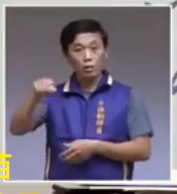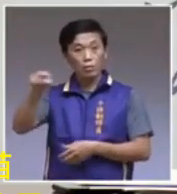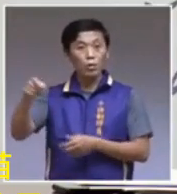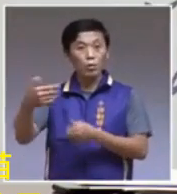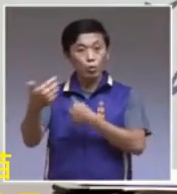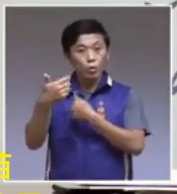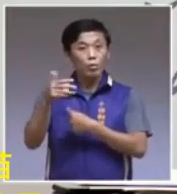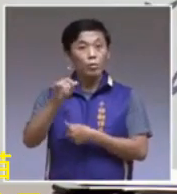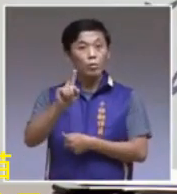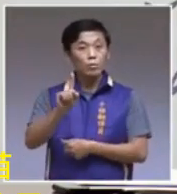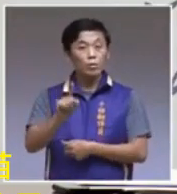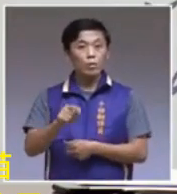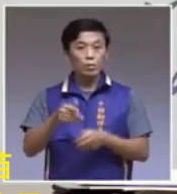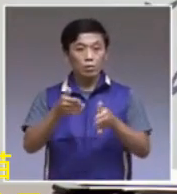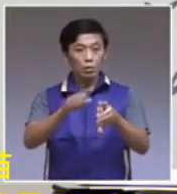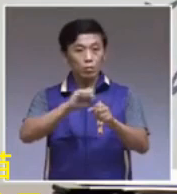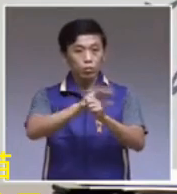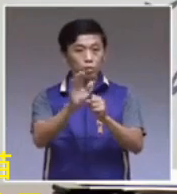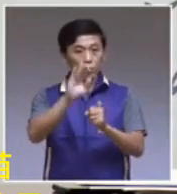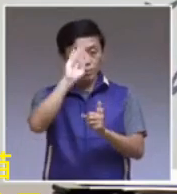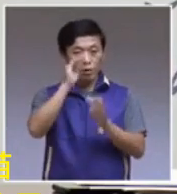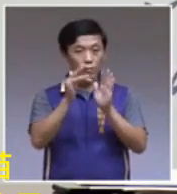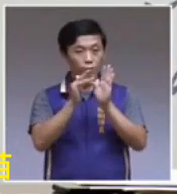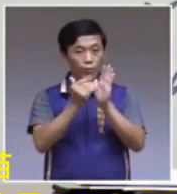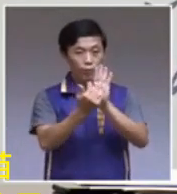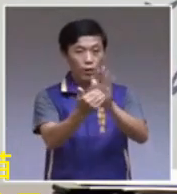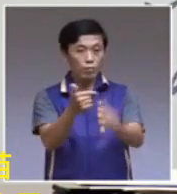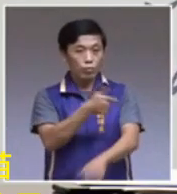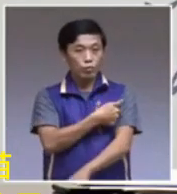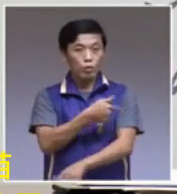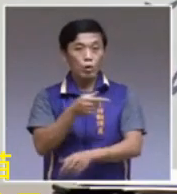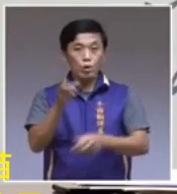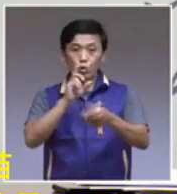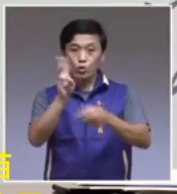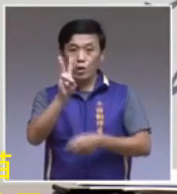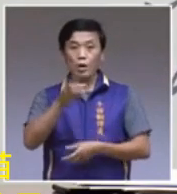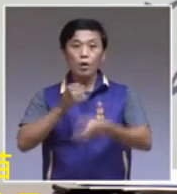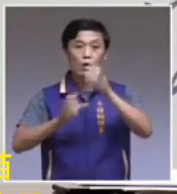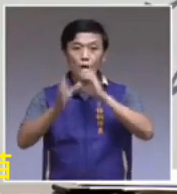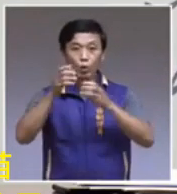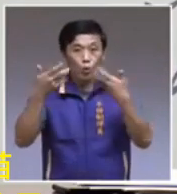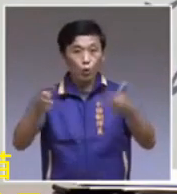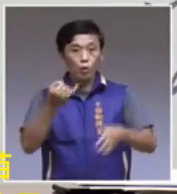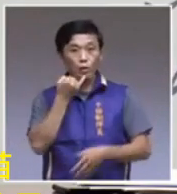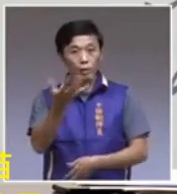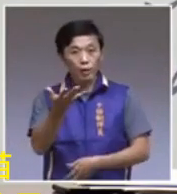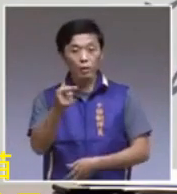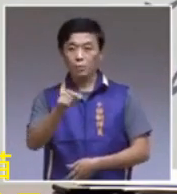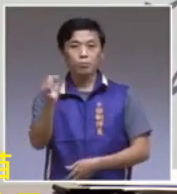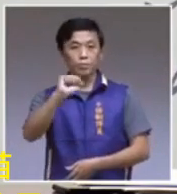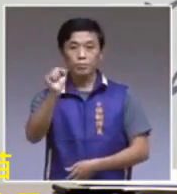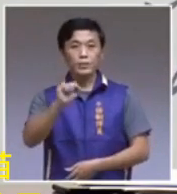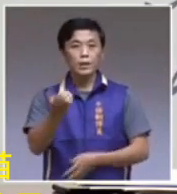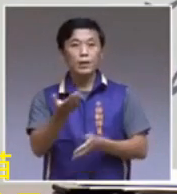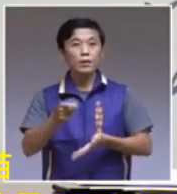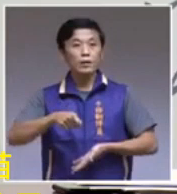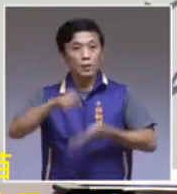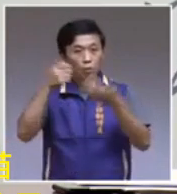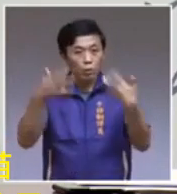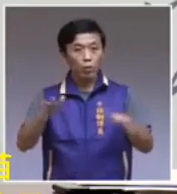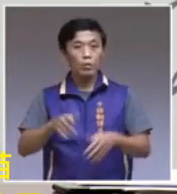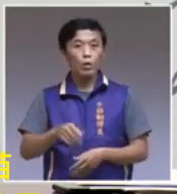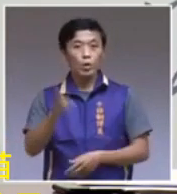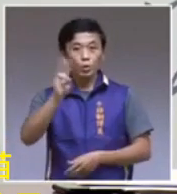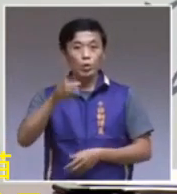就打完新冠疫苗之后可以多喝水吗？那这个部分当然不行。刚刚讲的多